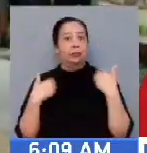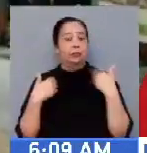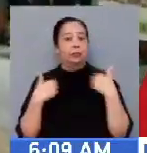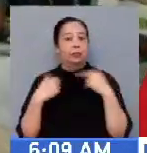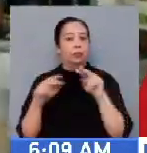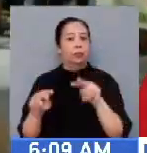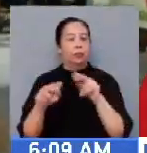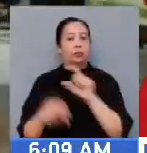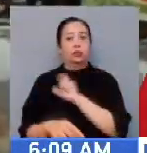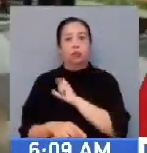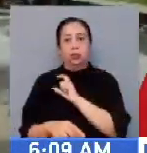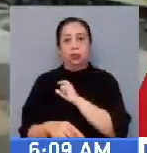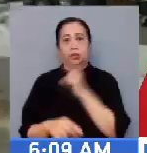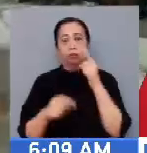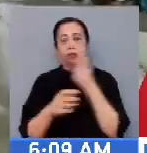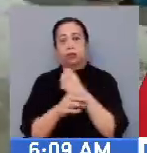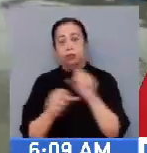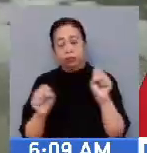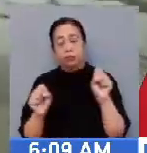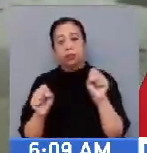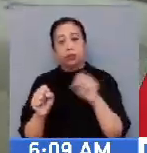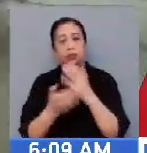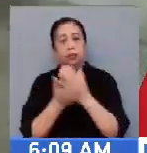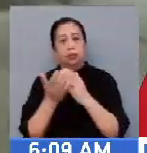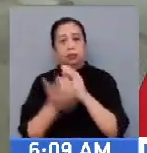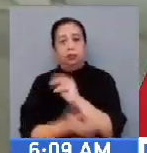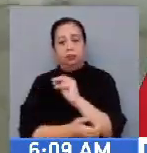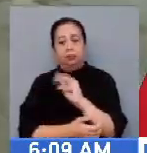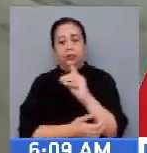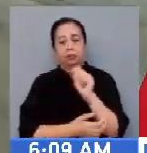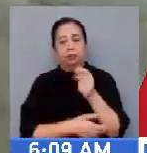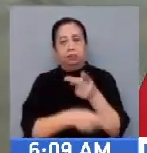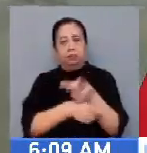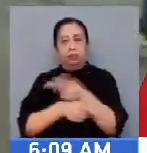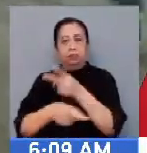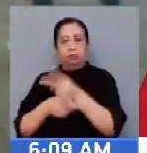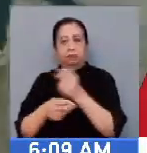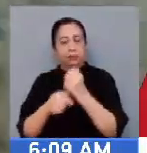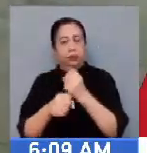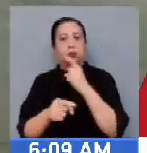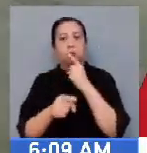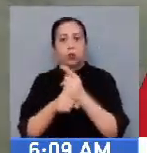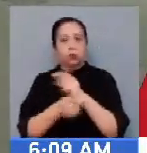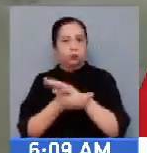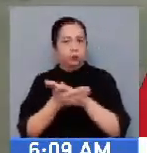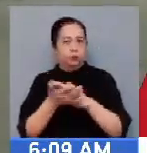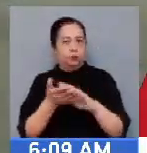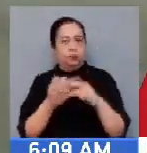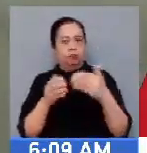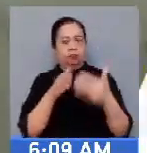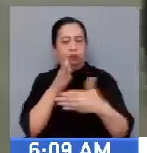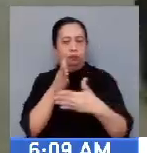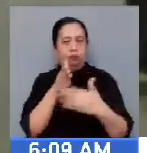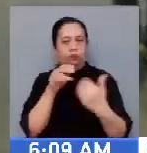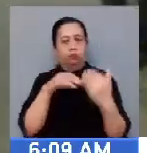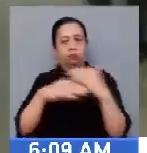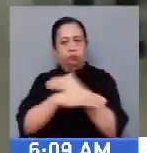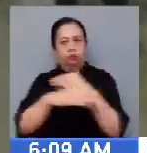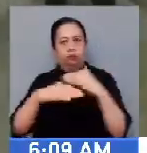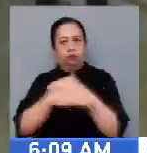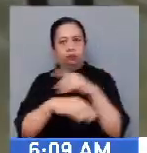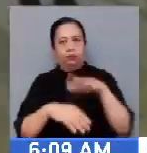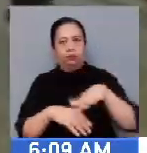para sa seguridad at ilang MMDA personnel para tiyaking maayos ang daloy ng trapiko sa lugar.